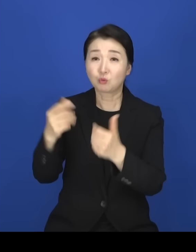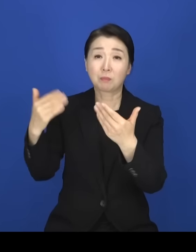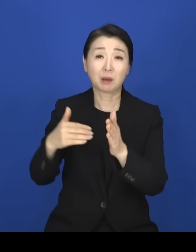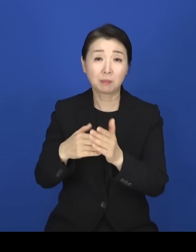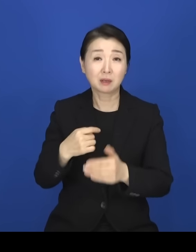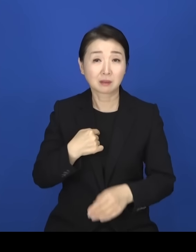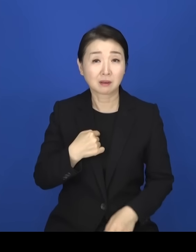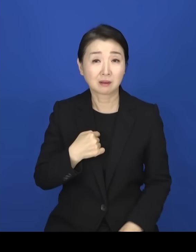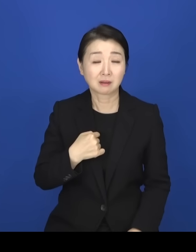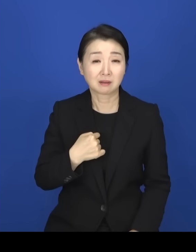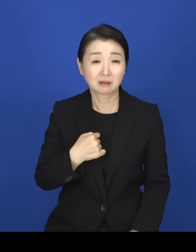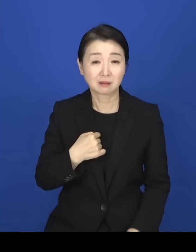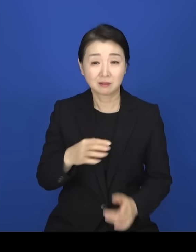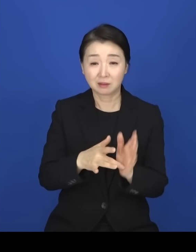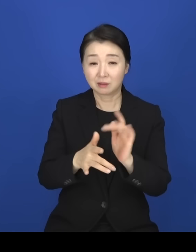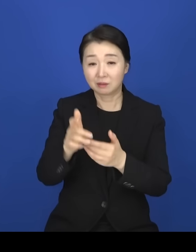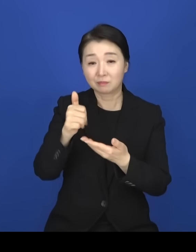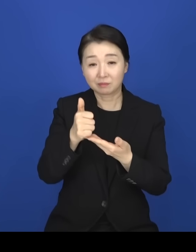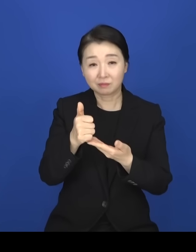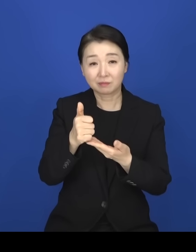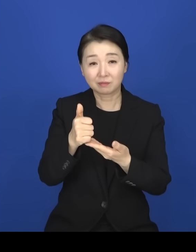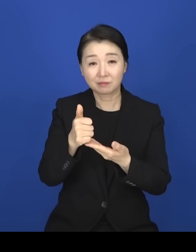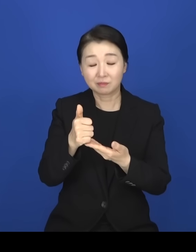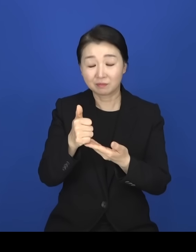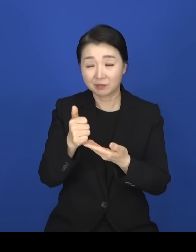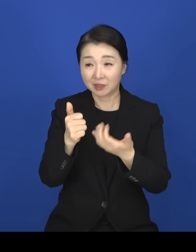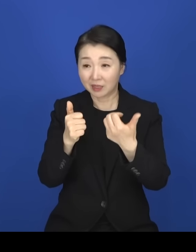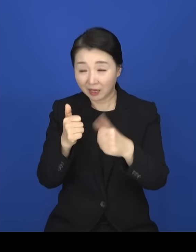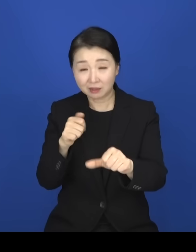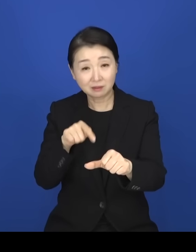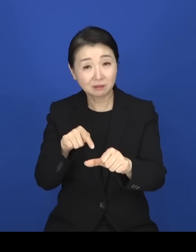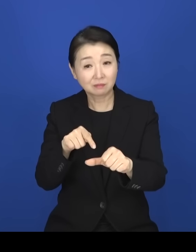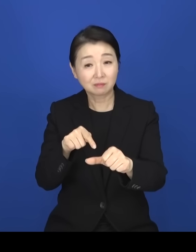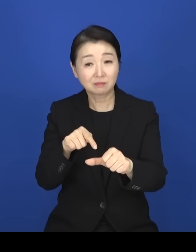구해주셨는데 예수님을 본인의 아들을